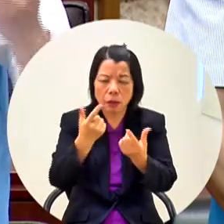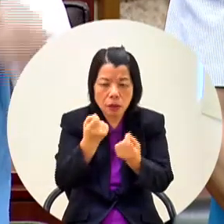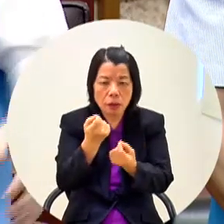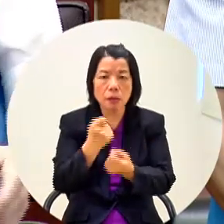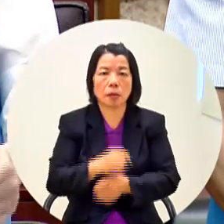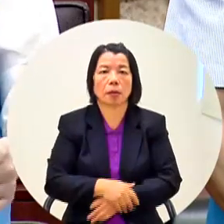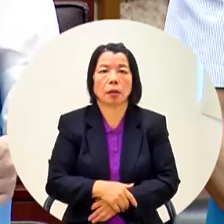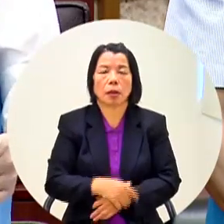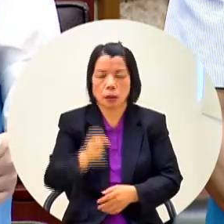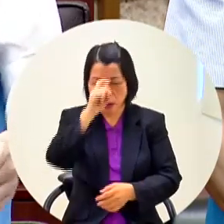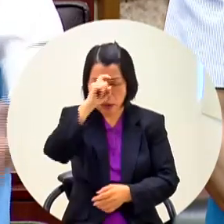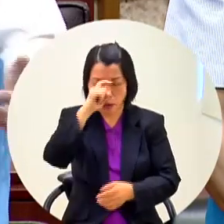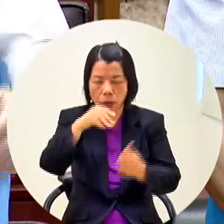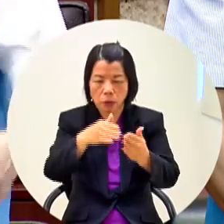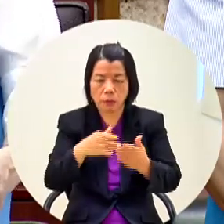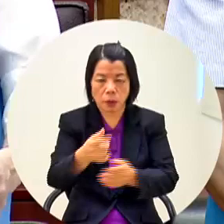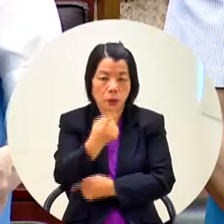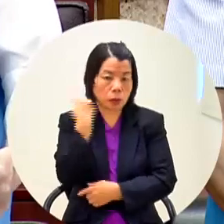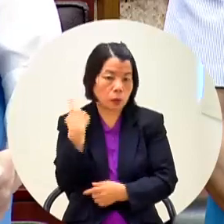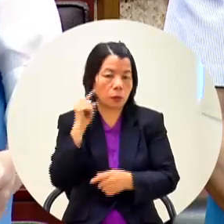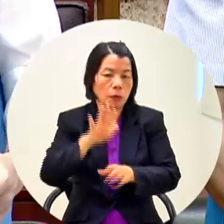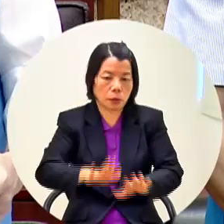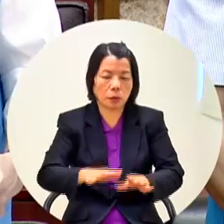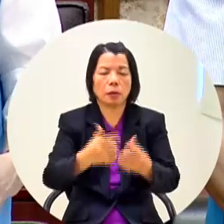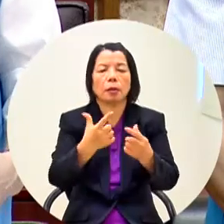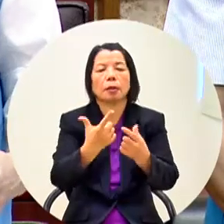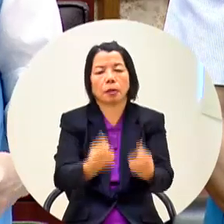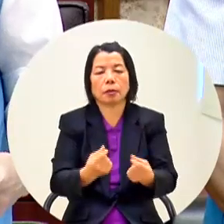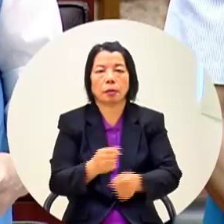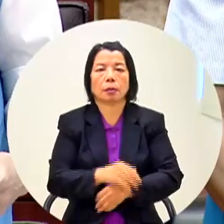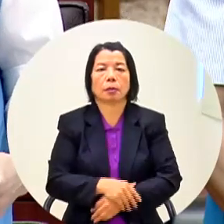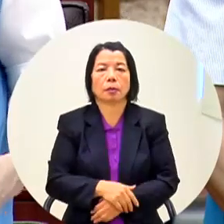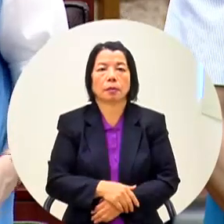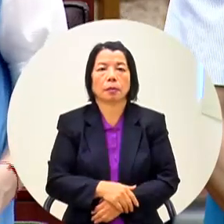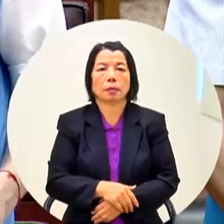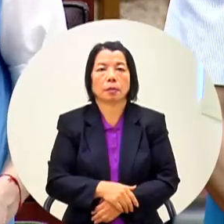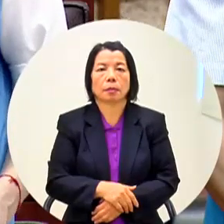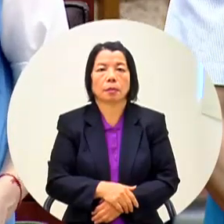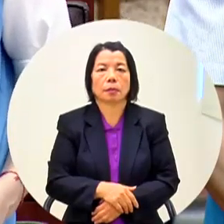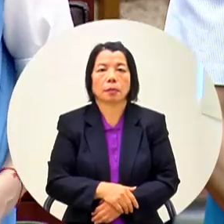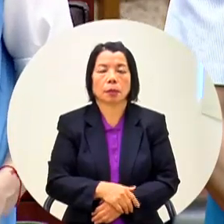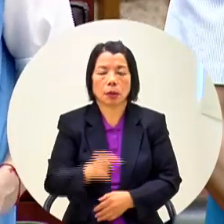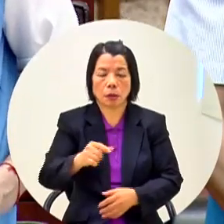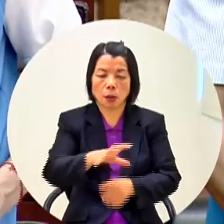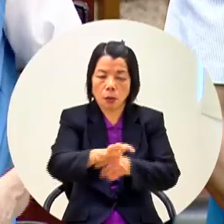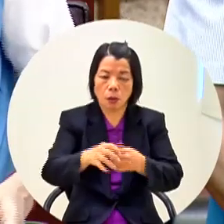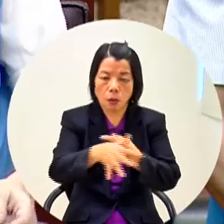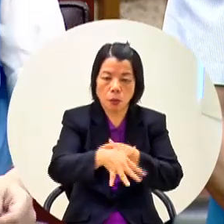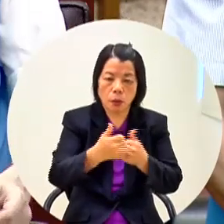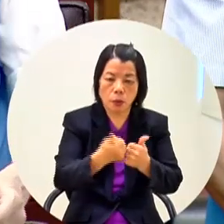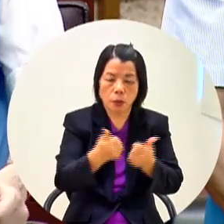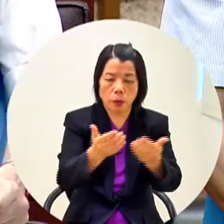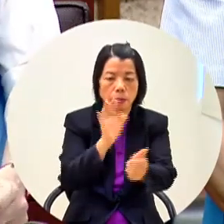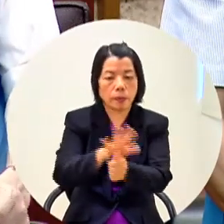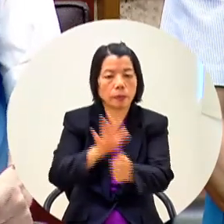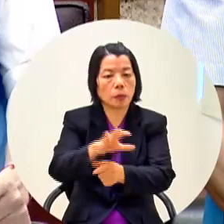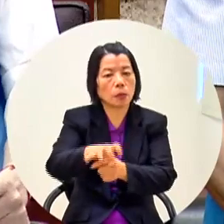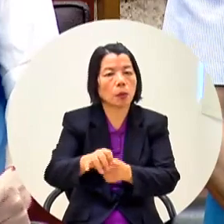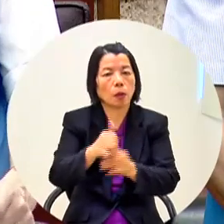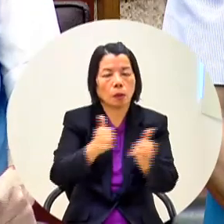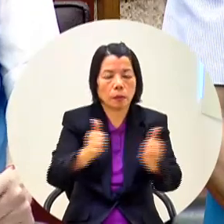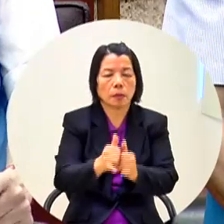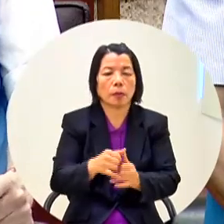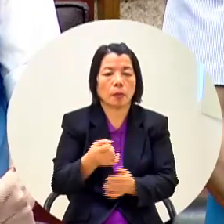希望能够达到去年的成绩，这一点跟朱信强议员来报告。那至于农委会帮助农民补助的一个月的